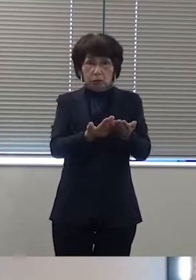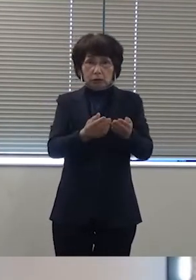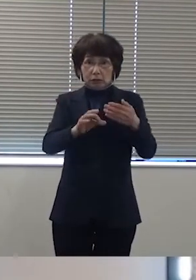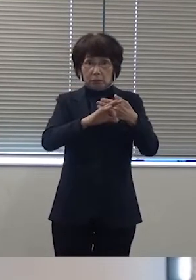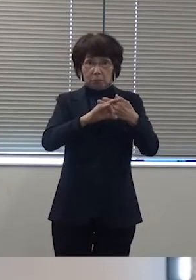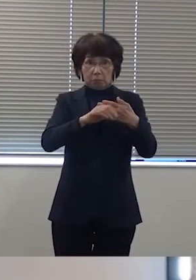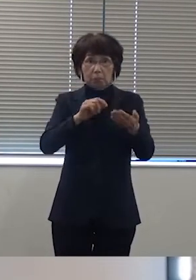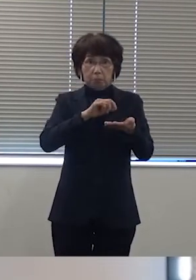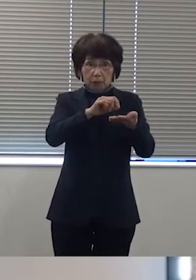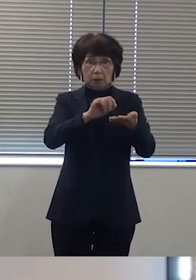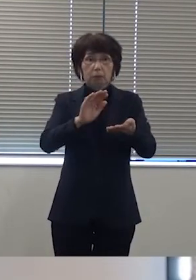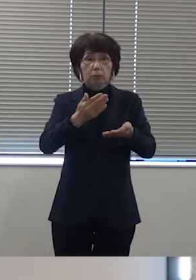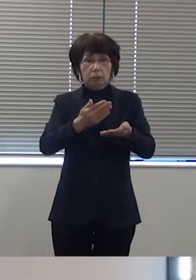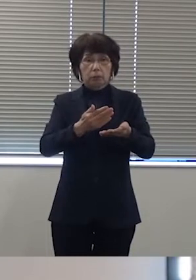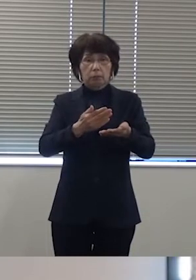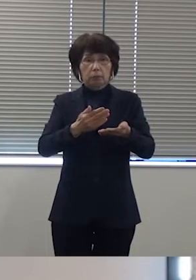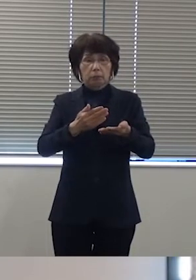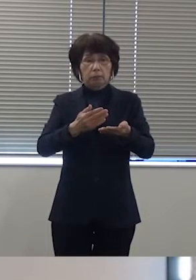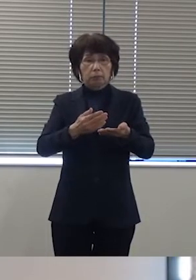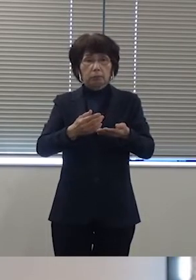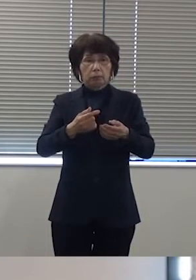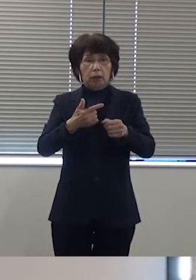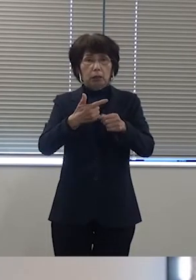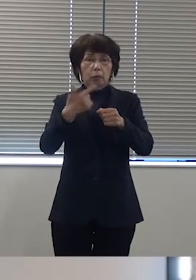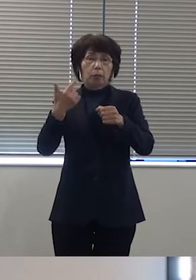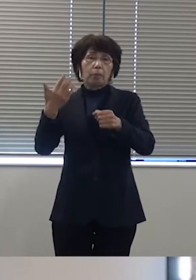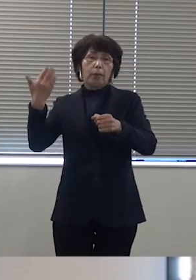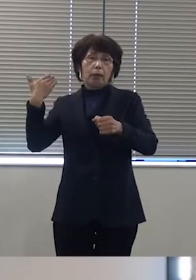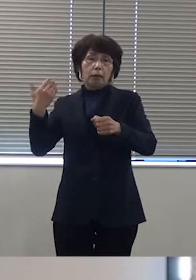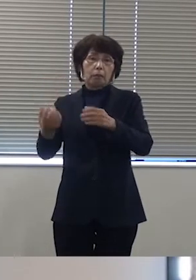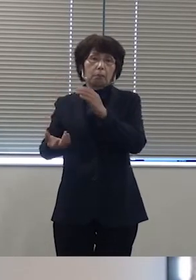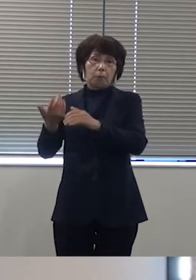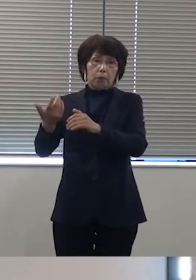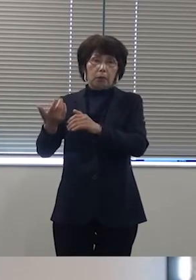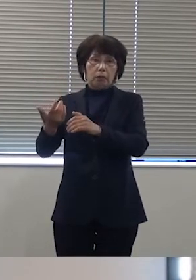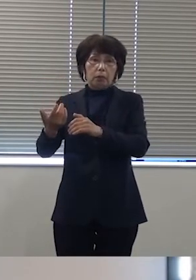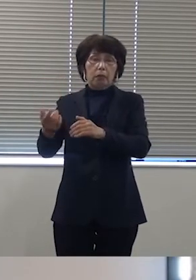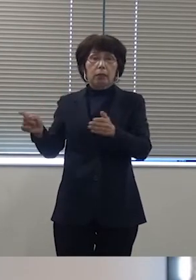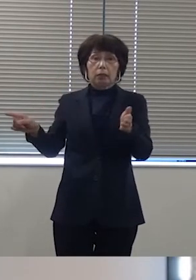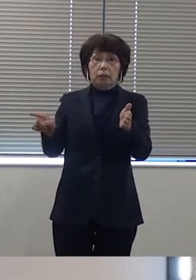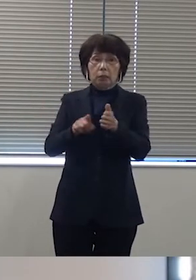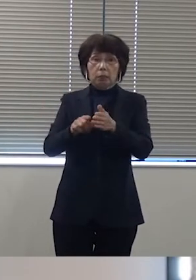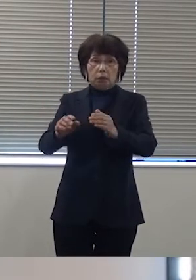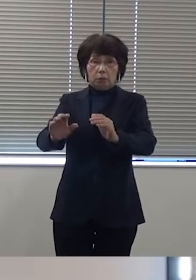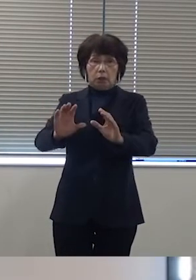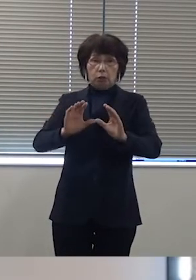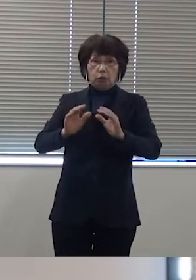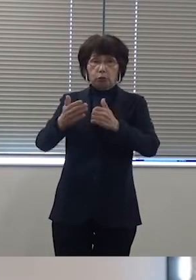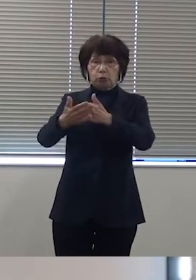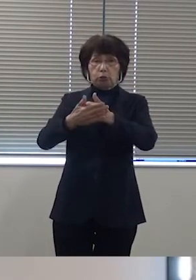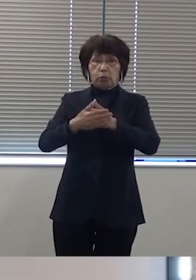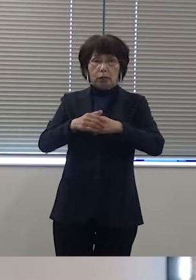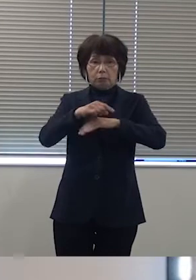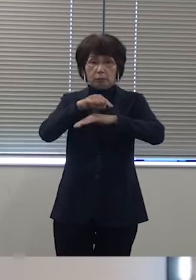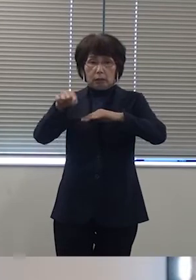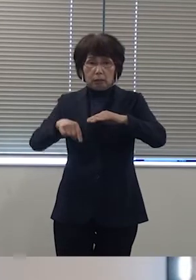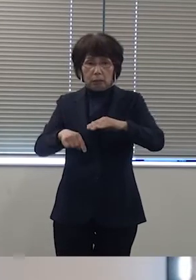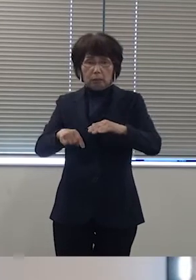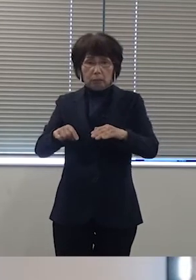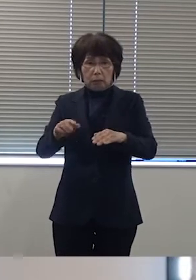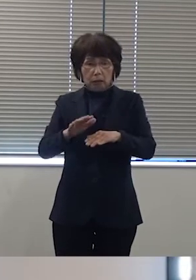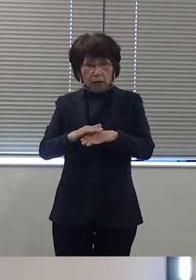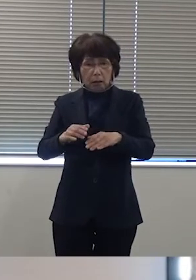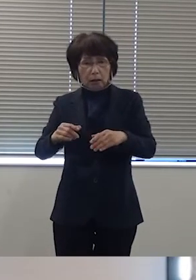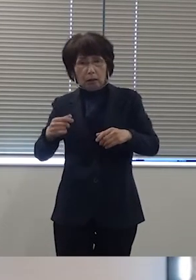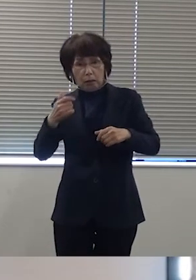画に手をつけられなかった理由ってのは何なんですか。 手をつけてないわけではないんですけど、消